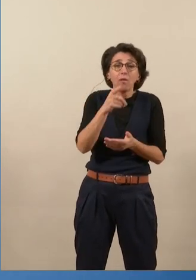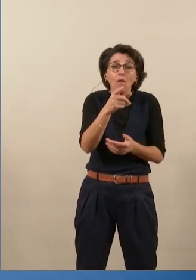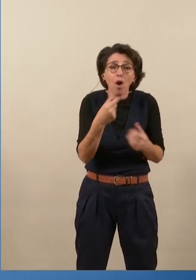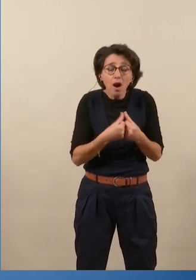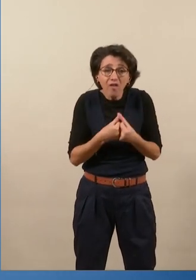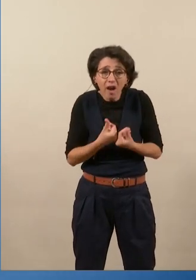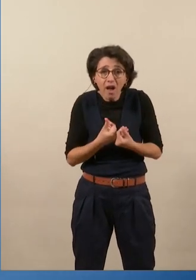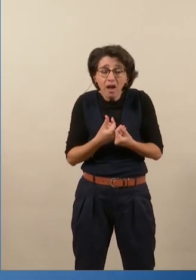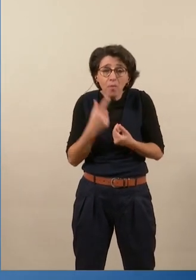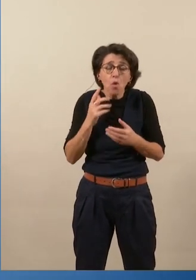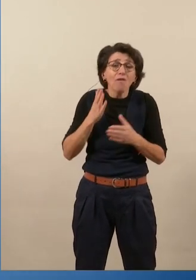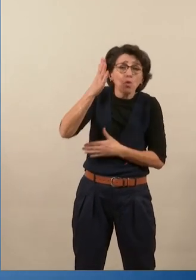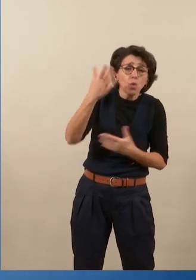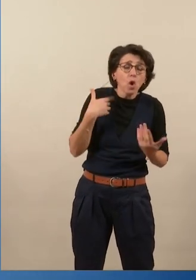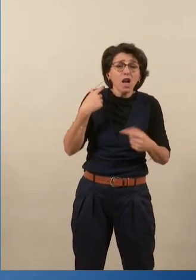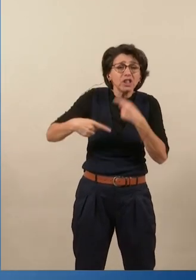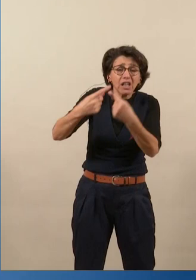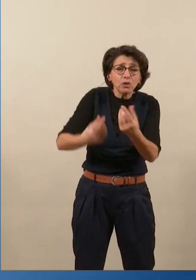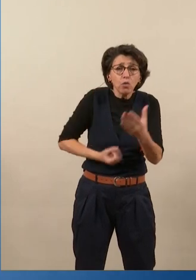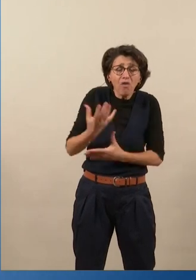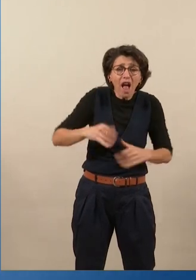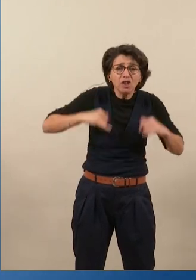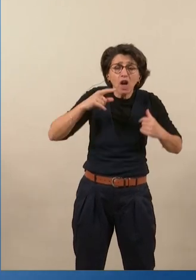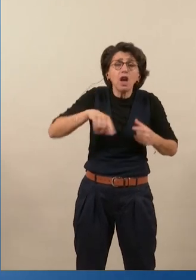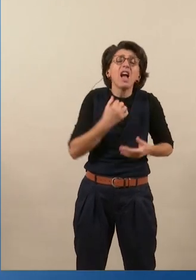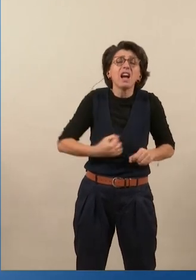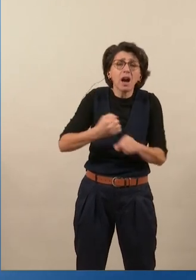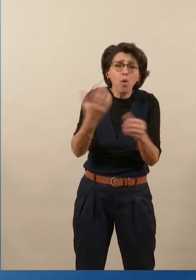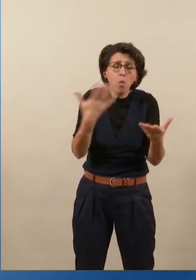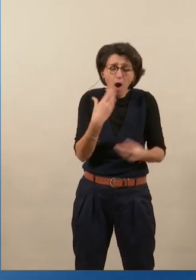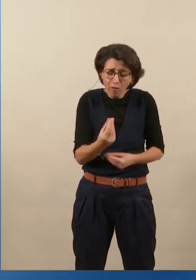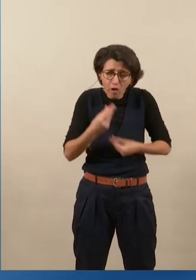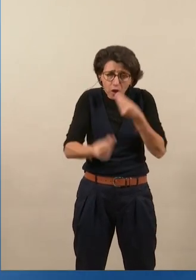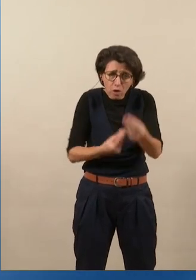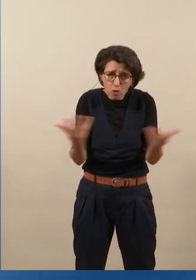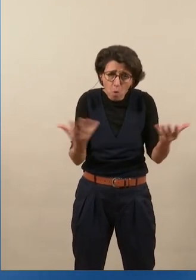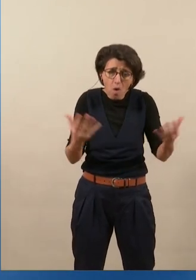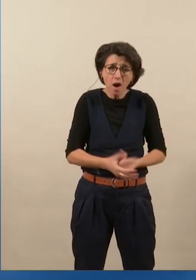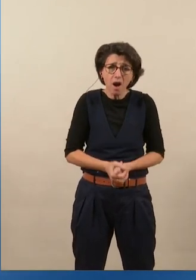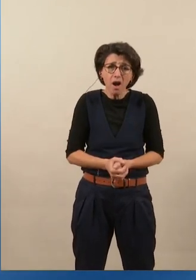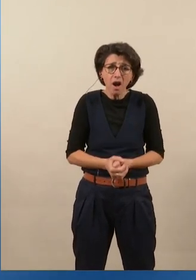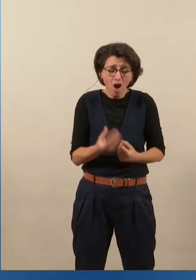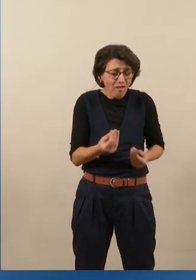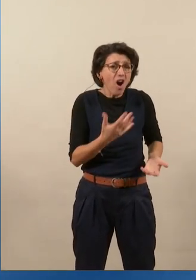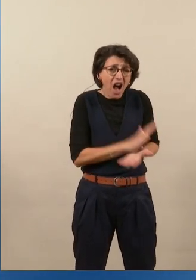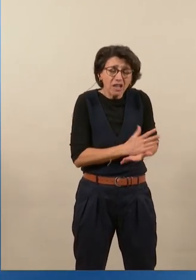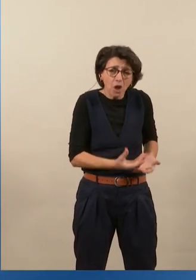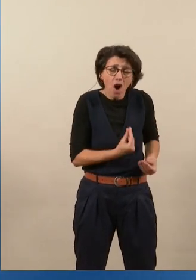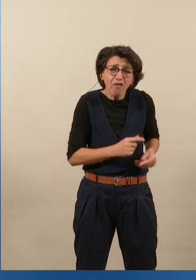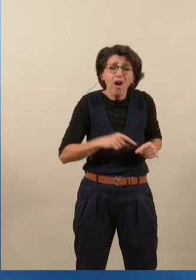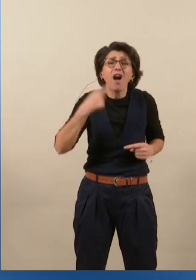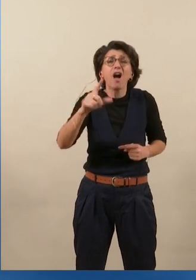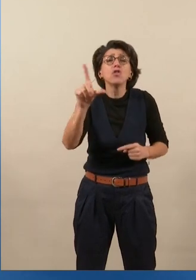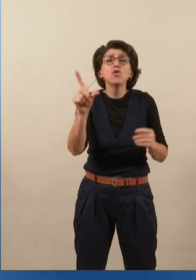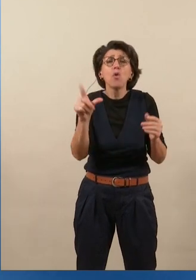générations futures sur le plan financier qu'allez-vous laisser à ces enfants dont vous parlez aujourd'hui et qui auront 20 ans dans en 2040